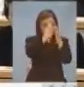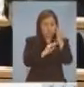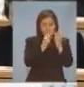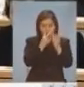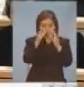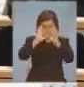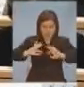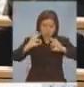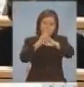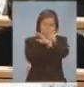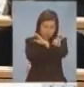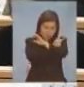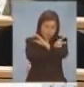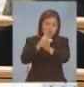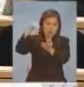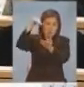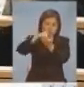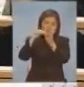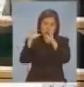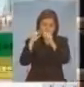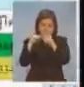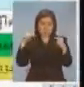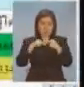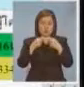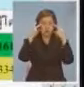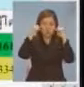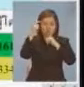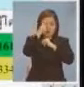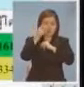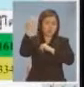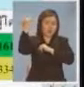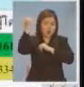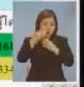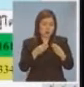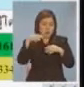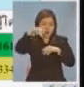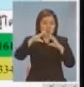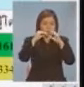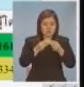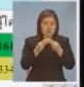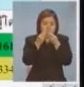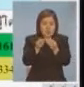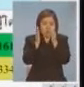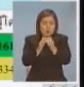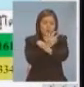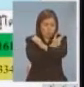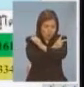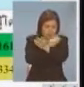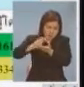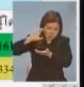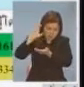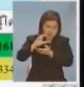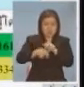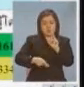ภูเก็ตเองก็ตามค่ะศูนย์ประชุมที่ท่านนายกอภิสิทธิ์ได้กรุณามอบศูนย์ประชุมให้กับคนอันดามันคนภูเก็ตทั้งหมดใช้งบประมาณทั้ง